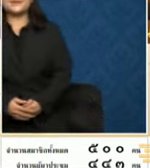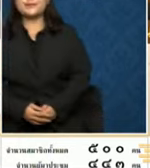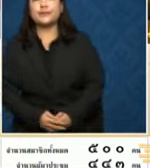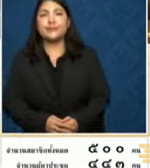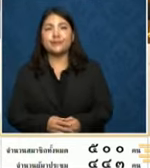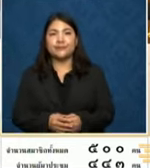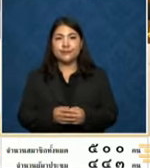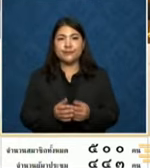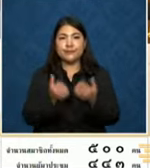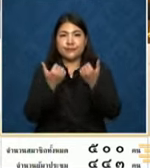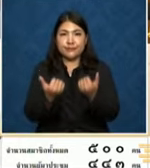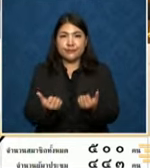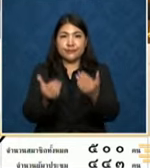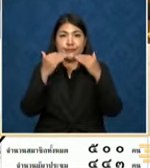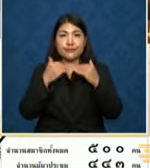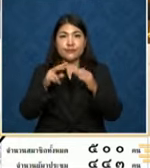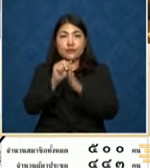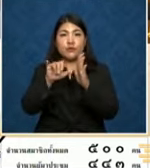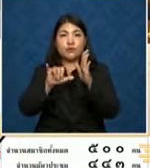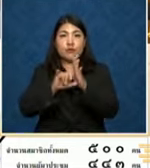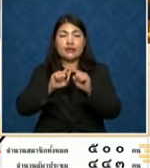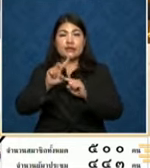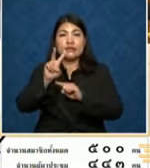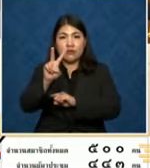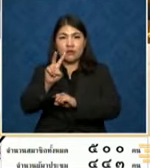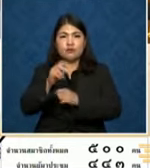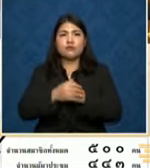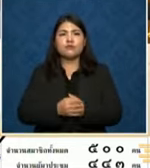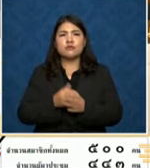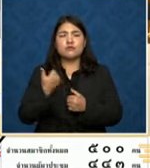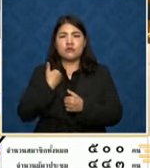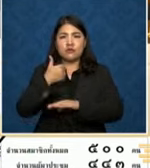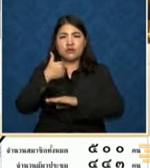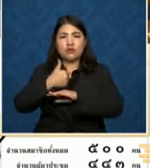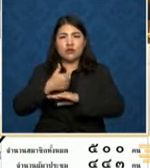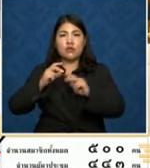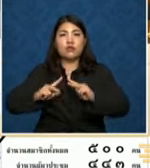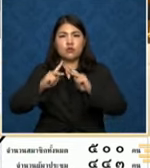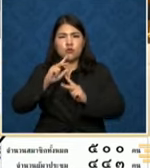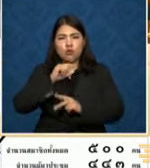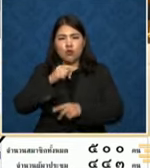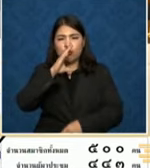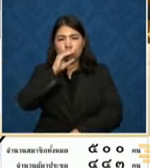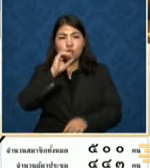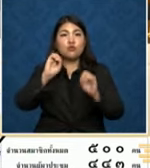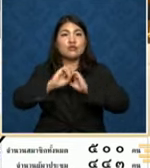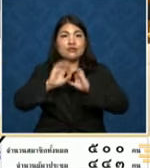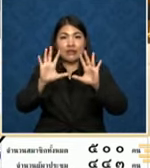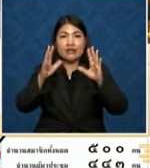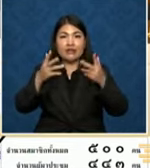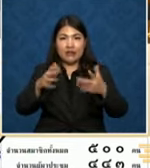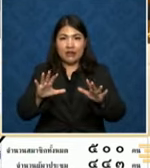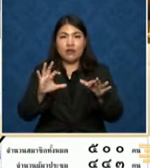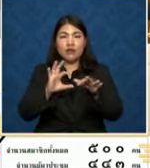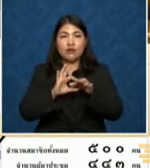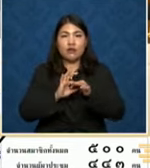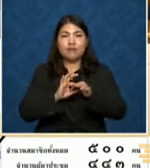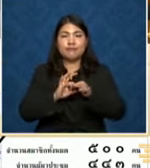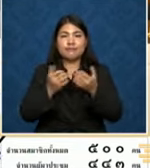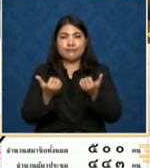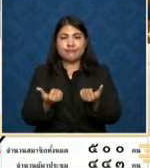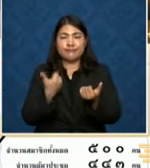องครับท่านจุรินทร์ท่านก็พูดชัดเจนครับในเรื่องของมาตรฐานสวนยางให้สอ